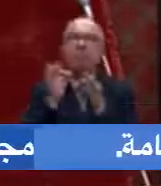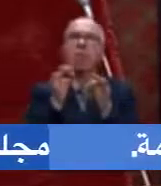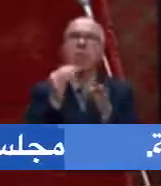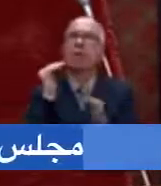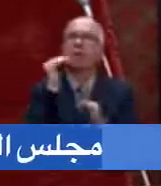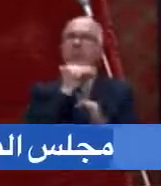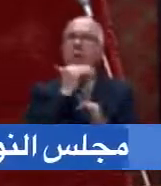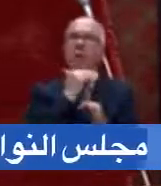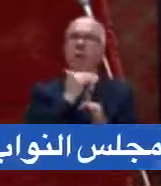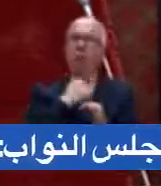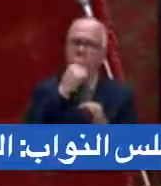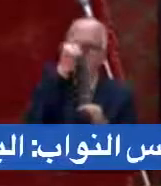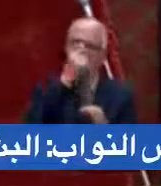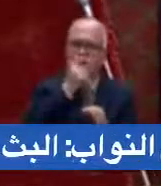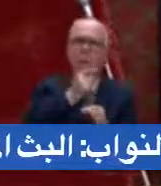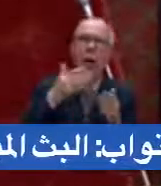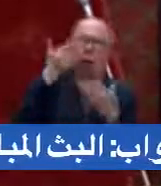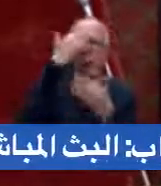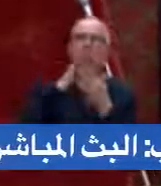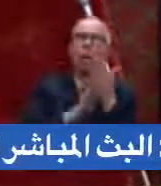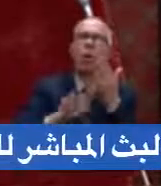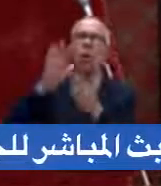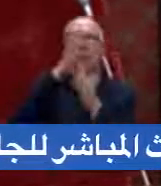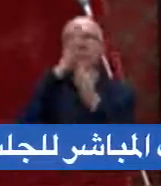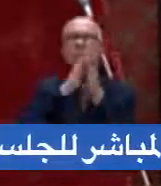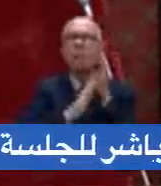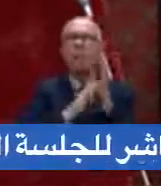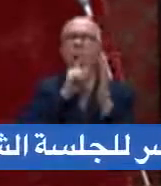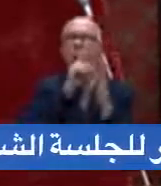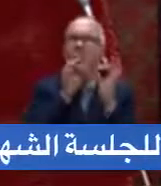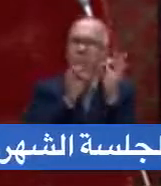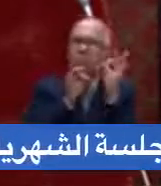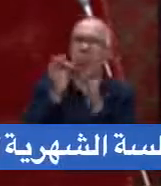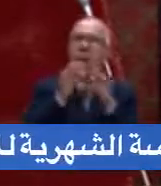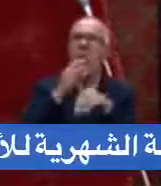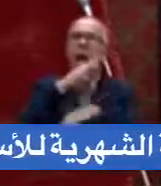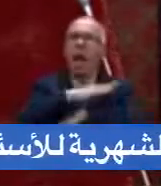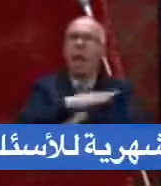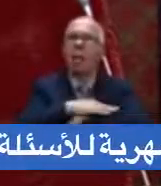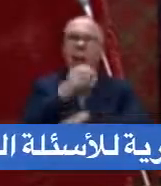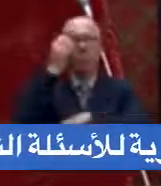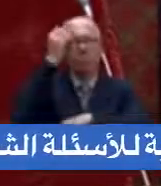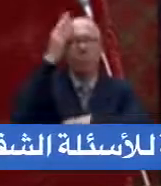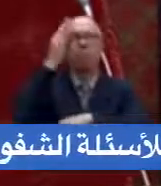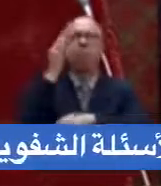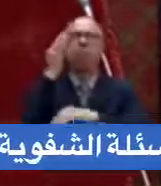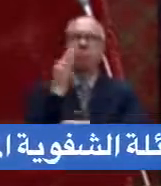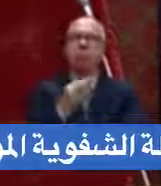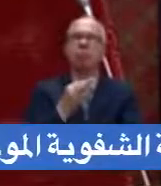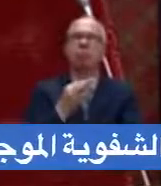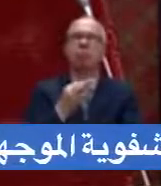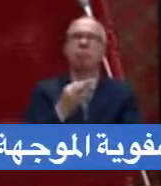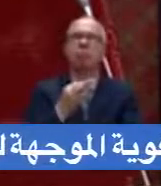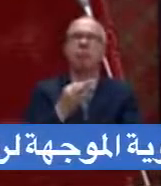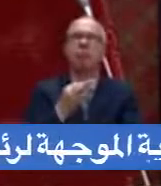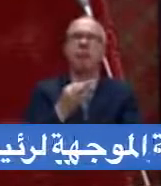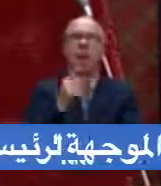المغربي من جميع فئاته لأنه تعامل بواحد الطريقة حضارية، حضارية حقيقة، وهذا شيء مهم